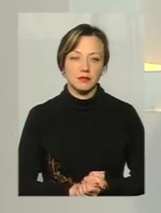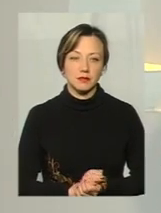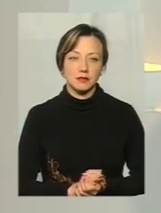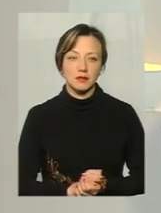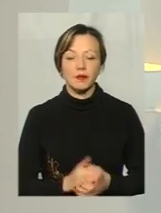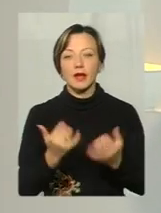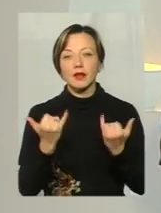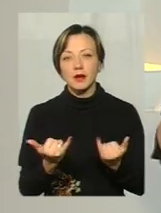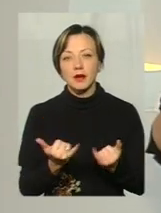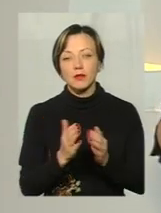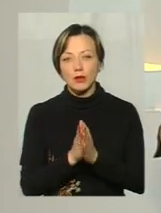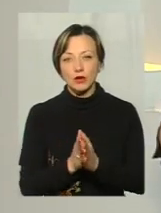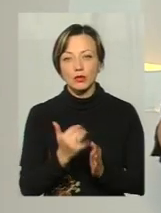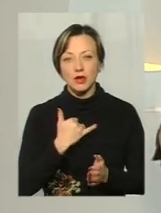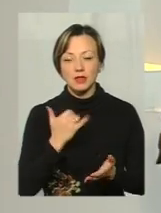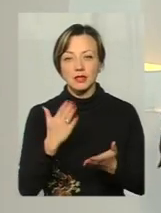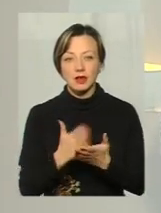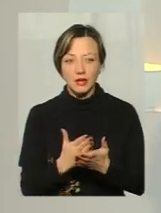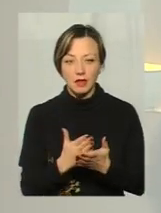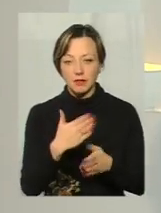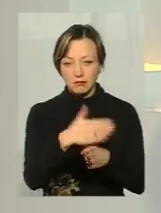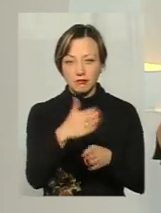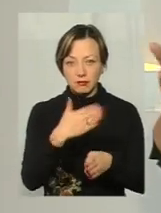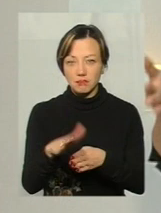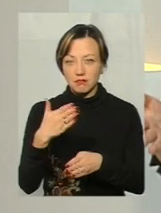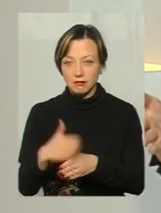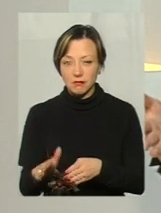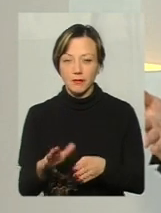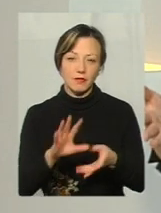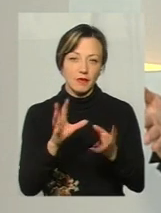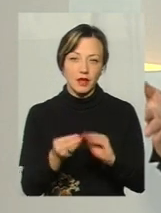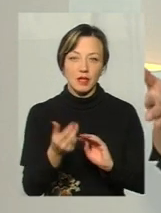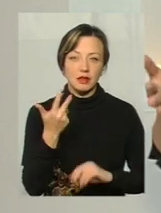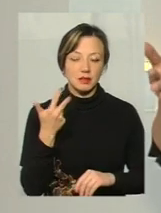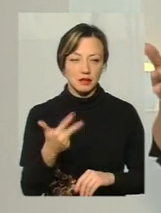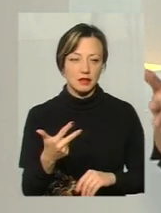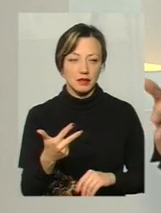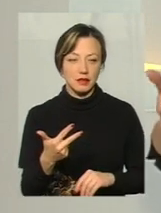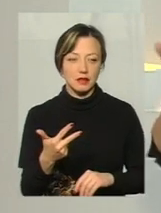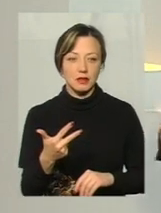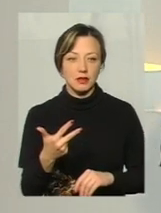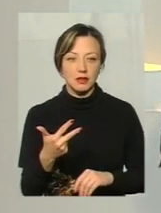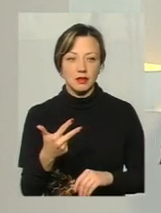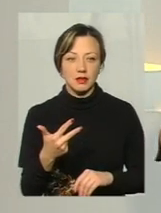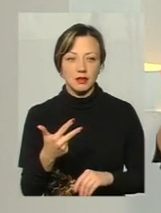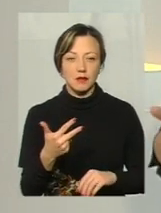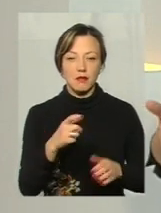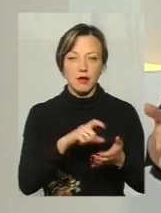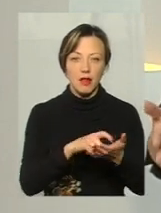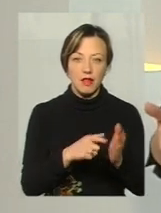Так, а тепер прошу, у нас є такий пазл, так? У нас є, в принципі, три палати, де палата,